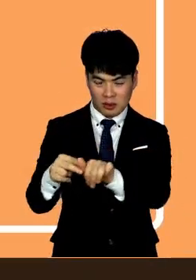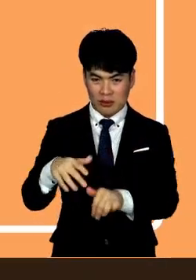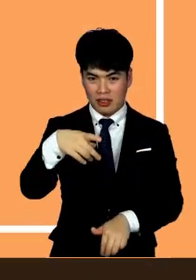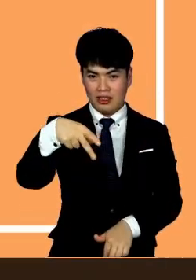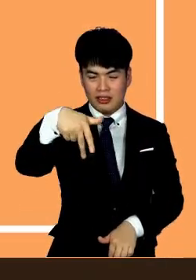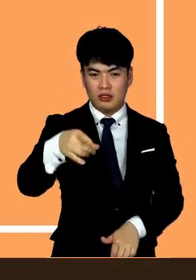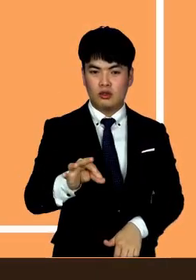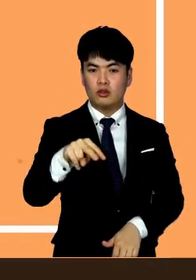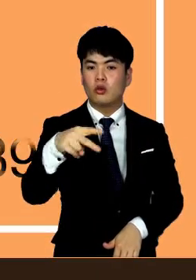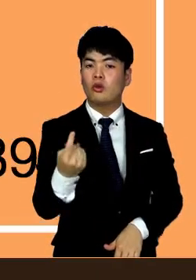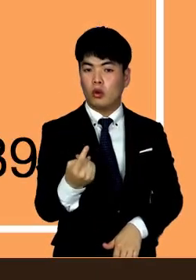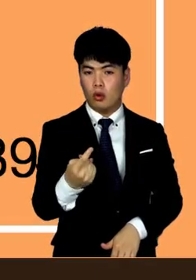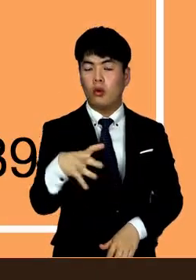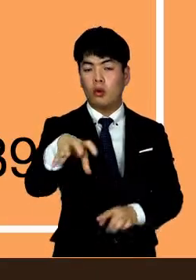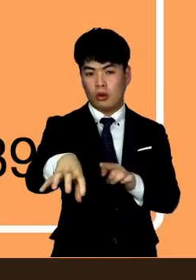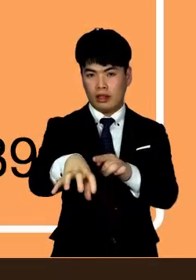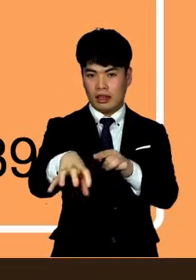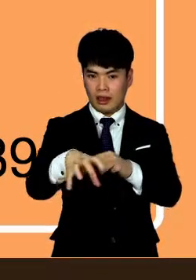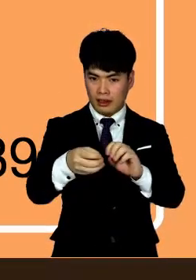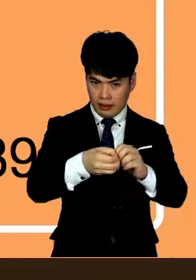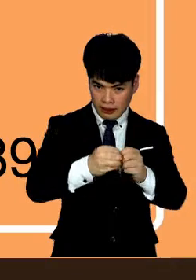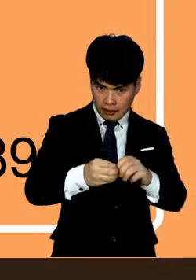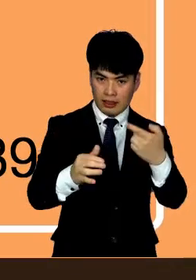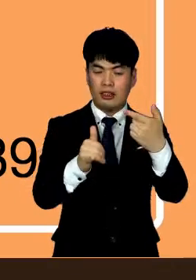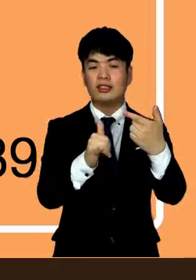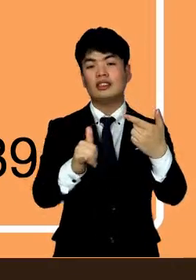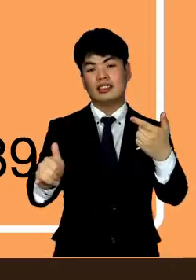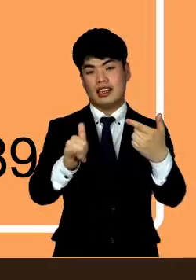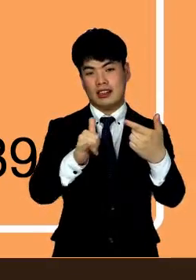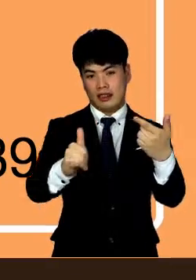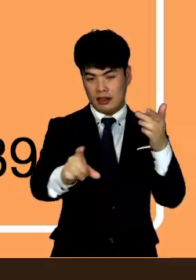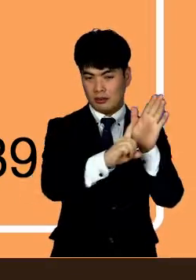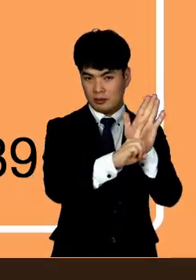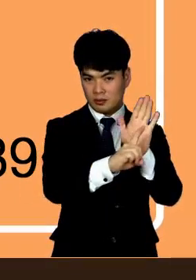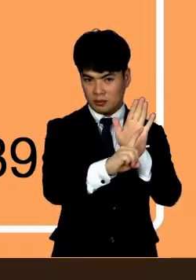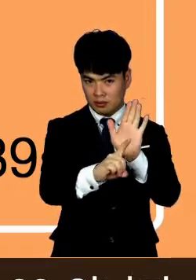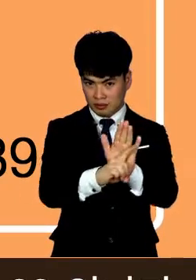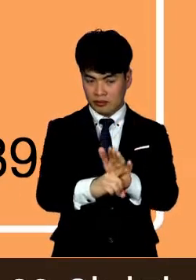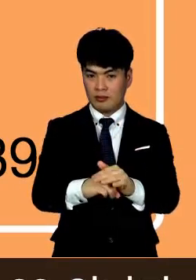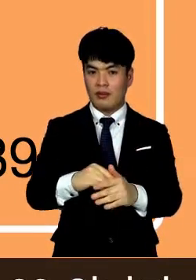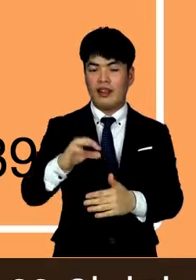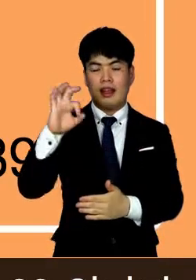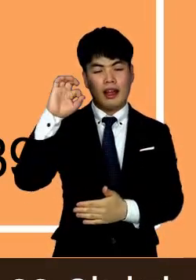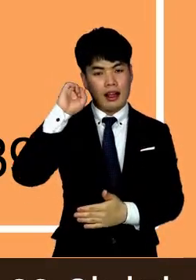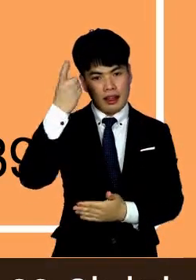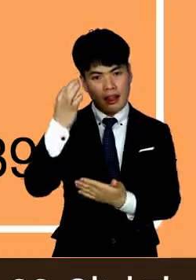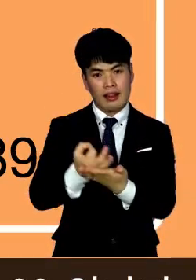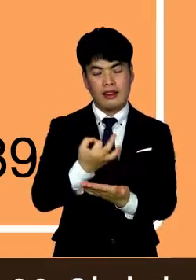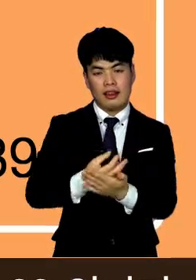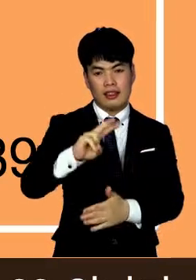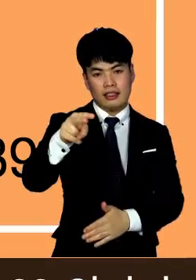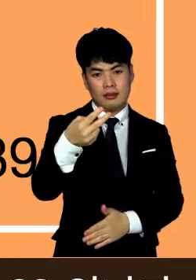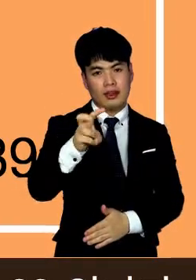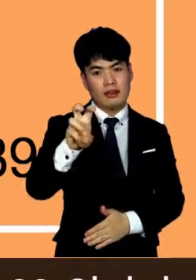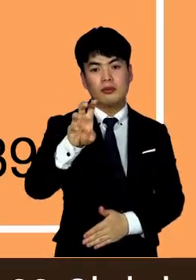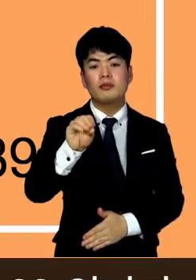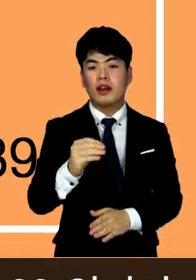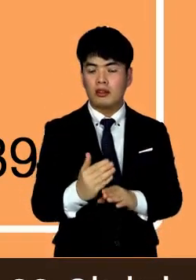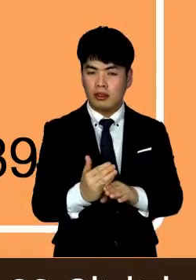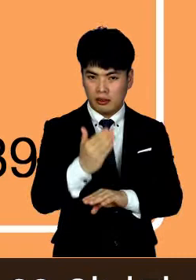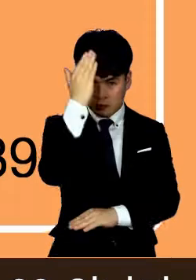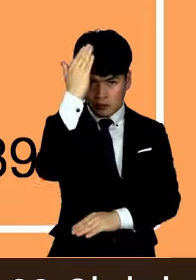취업정보입니다. 중도테크 주식회사에서 제조 단순종사원 6명을 모집합니다. 임금은 월급 230만원